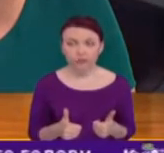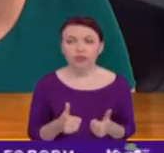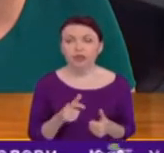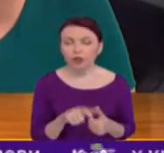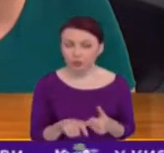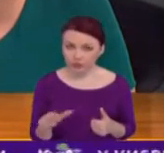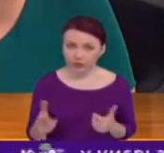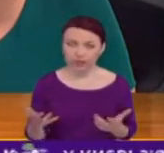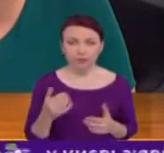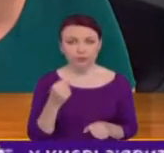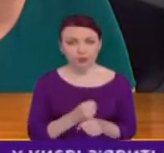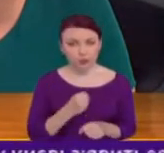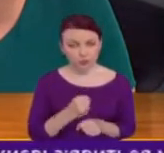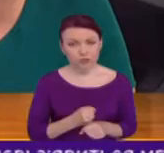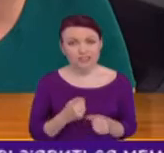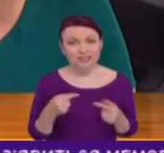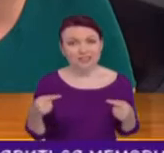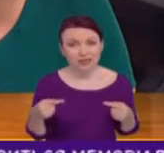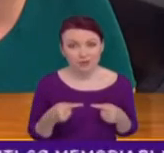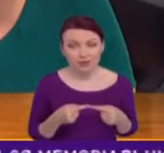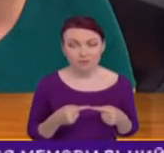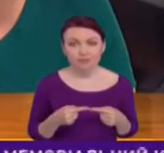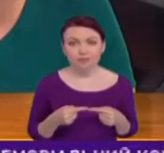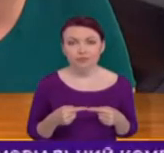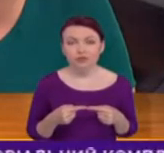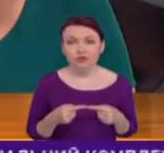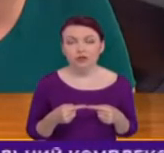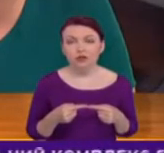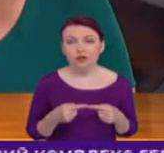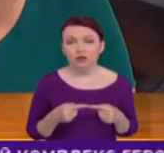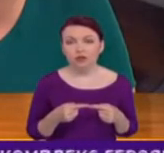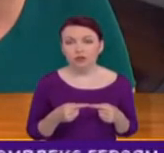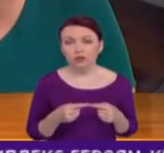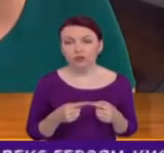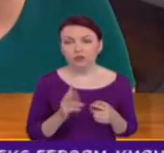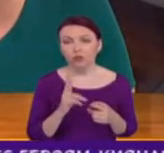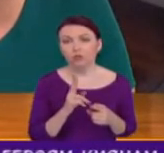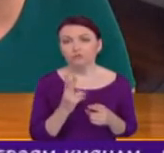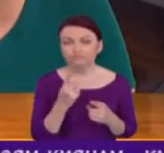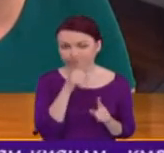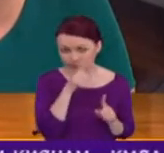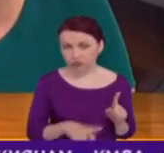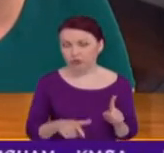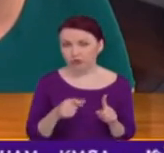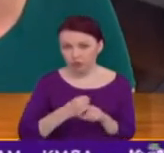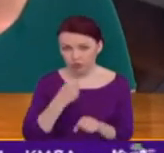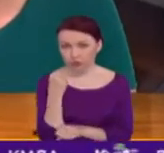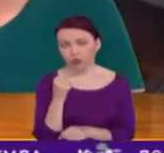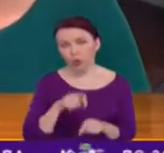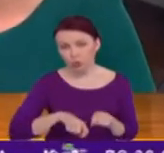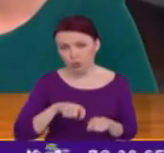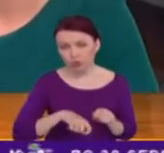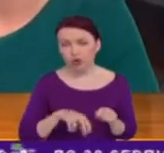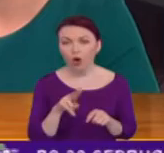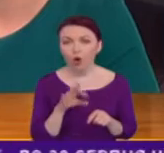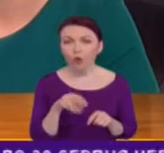які працюють саме в рухомій одиниці, так, працюють на роботі кондукторами,